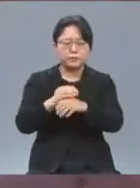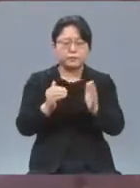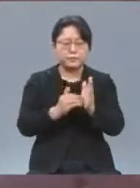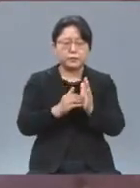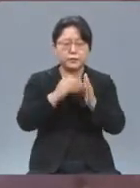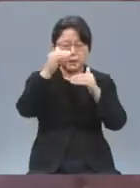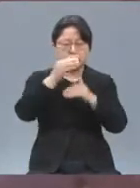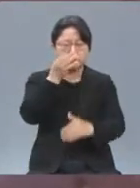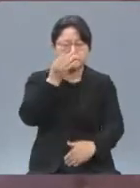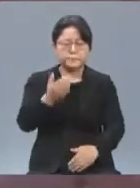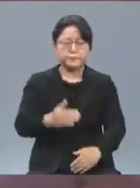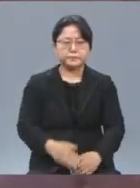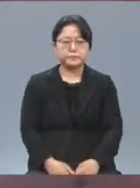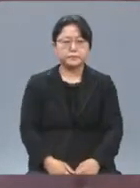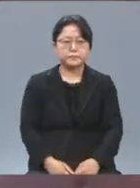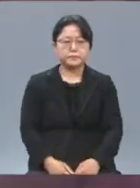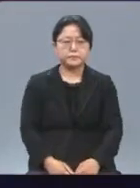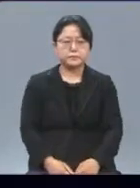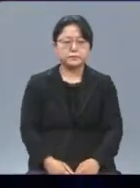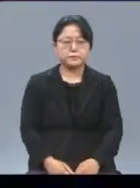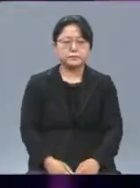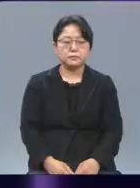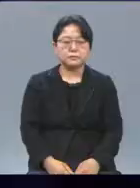손준수 기자입니다.